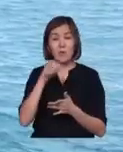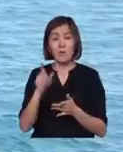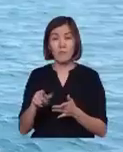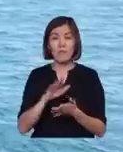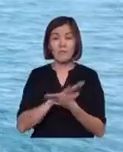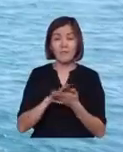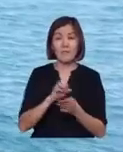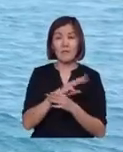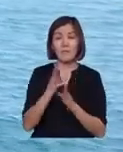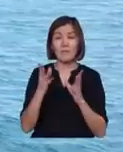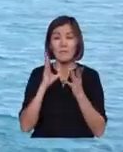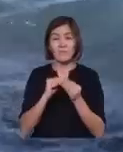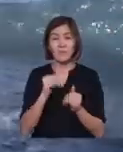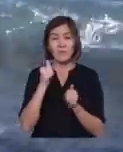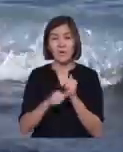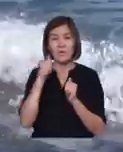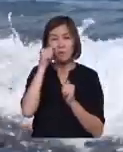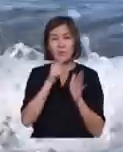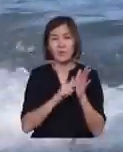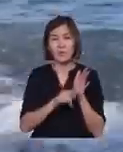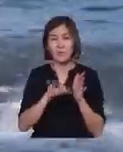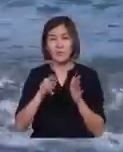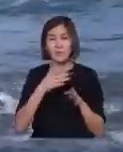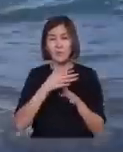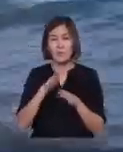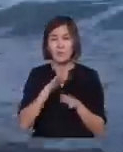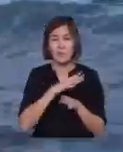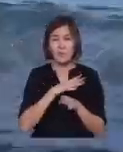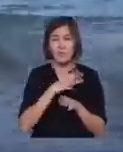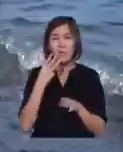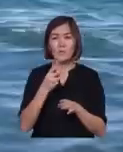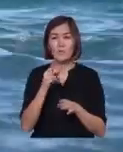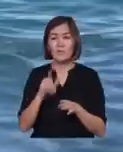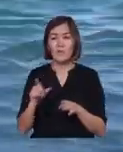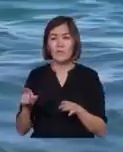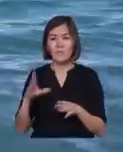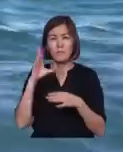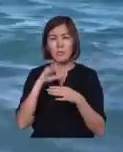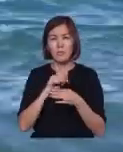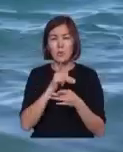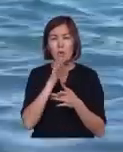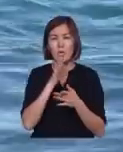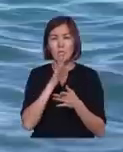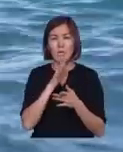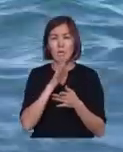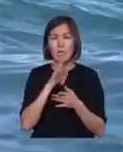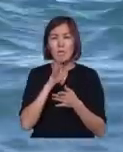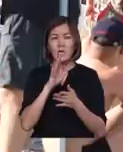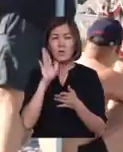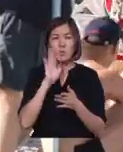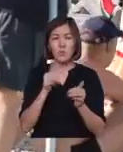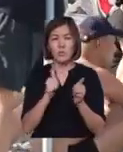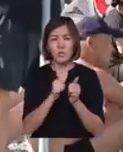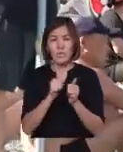тазалықты қамтамасыз ету үшін жыл сайын 70 миллион теңге қаражат бөлінеді. 32 адам күнде кешкі уақытта көл маңын қоқыстардан тазартады